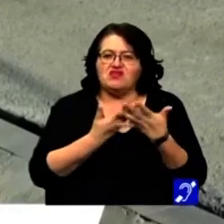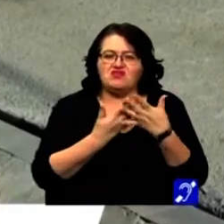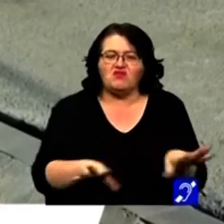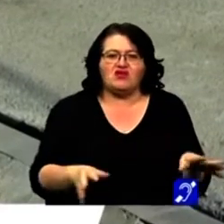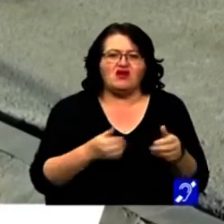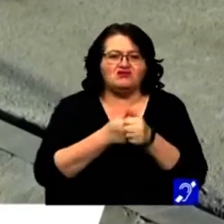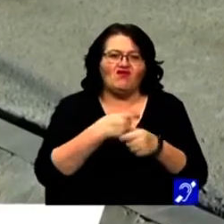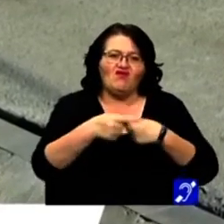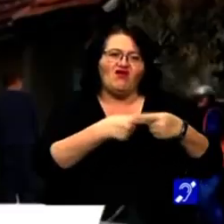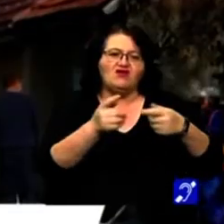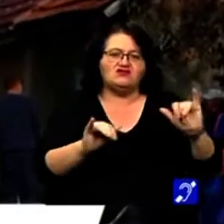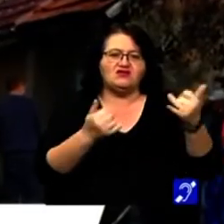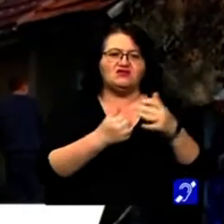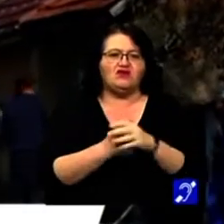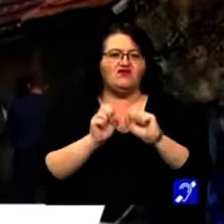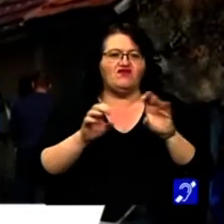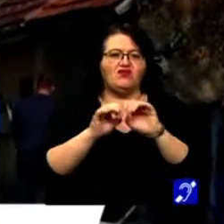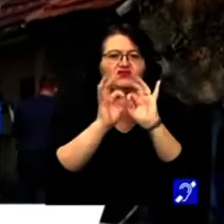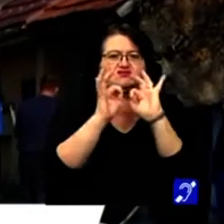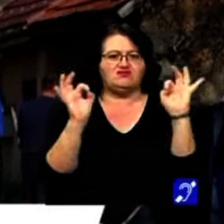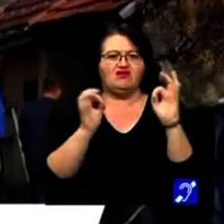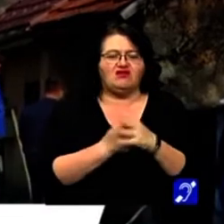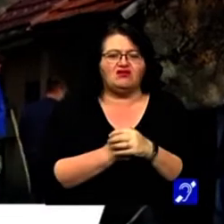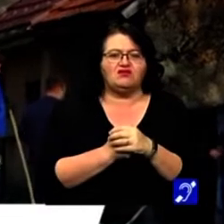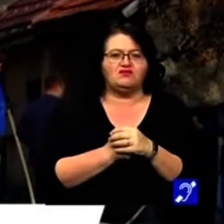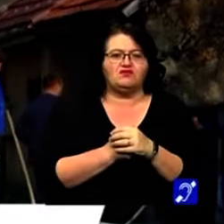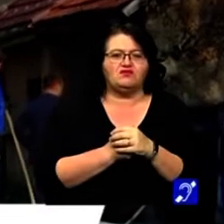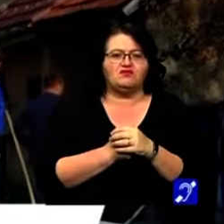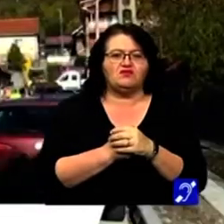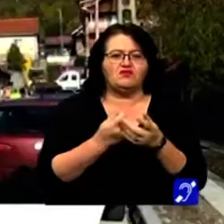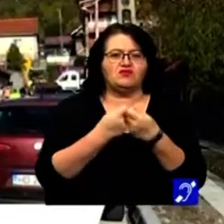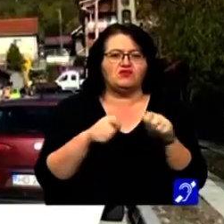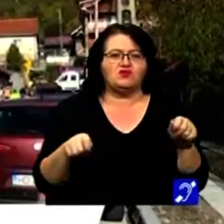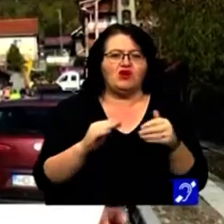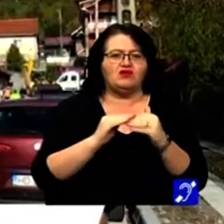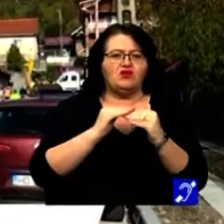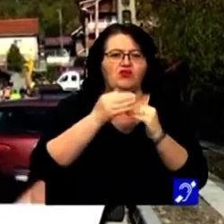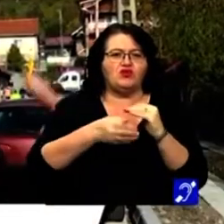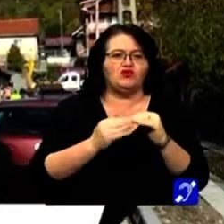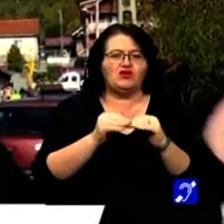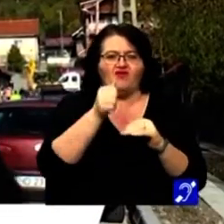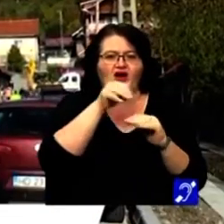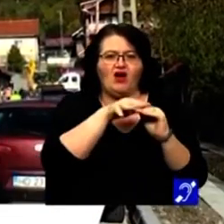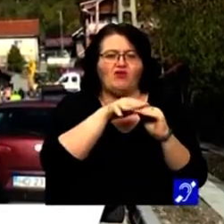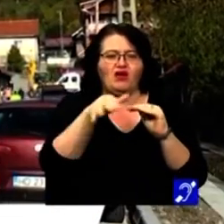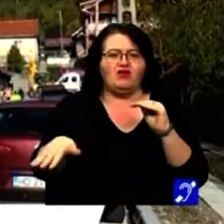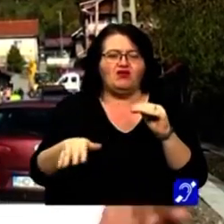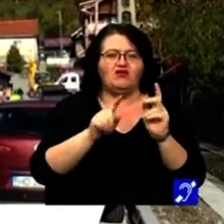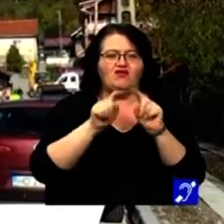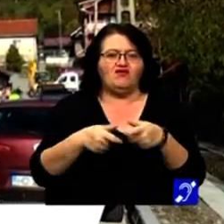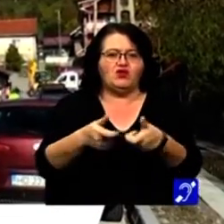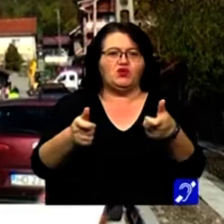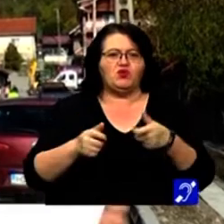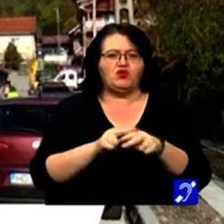asta urmează să... Nu ne-a informat cu absolut nimic. Toate bordurile astea sunt efective în sus, toată apa e direcționată către curțile noastre,